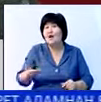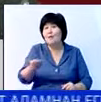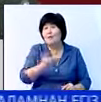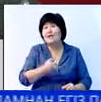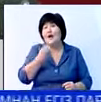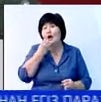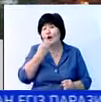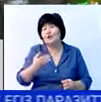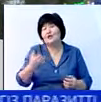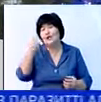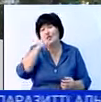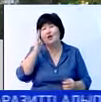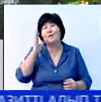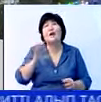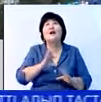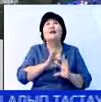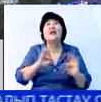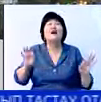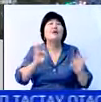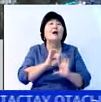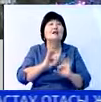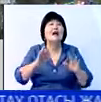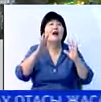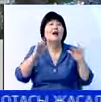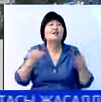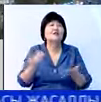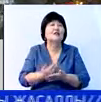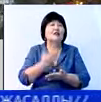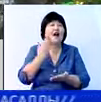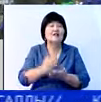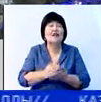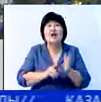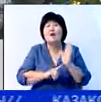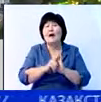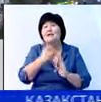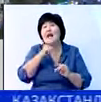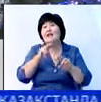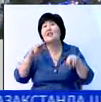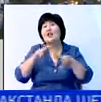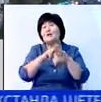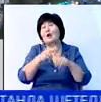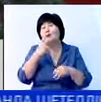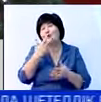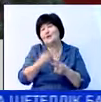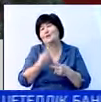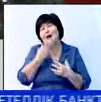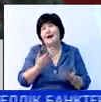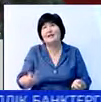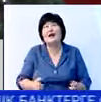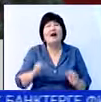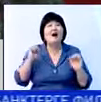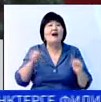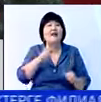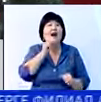құтты. Тамаша, тамаша, шыршамыз тұр жарыса, басында әсем жұлдызша көз тоймайды қараса. Аяз